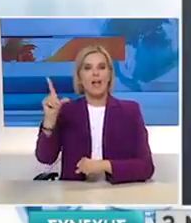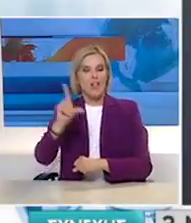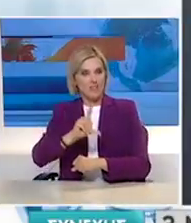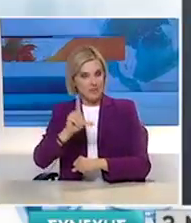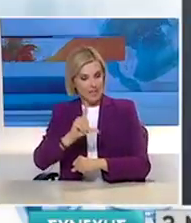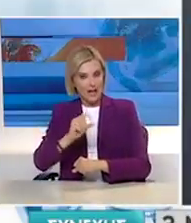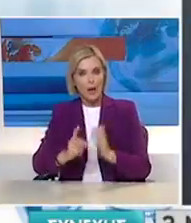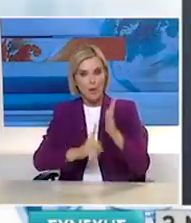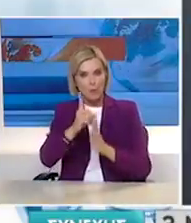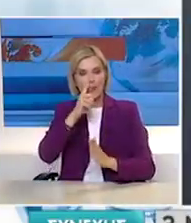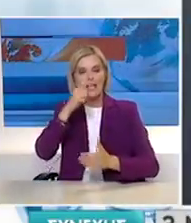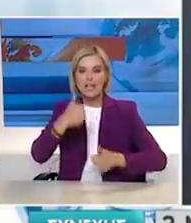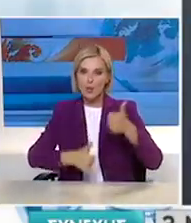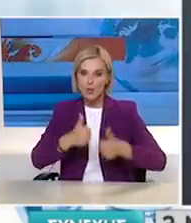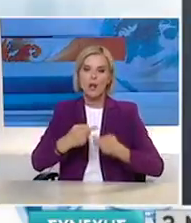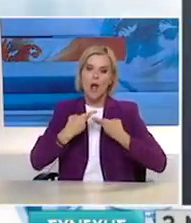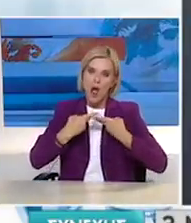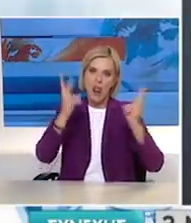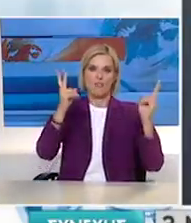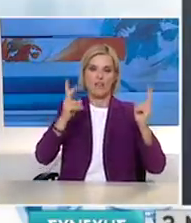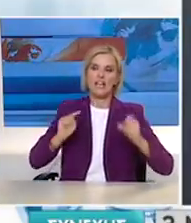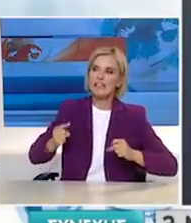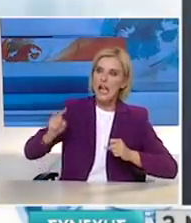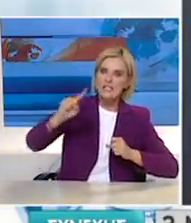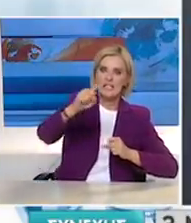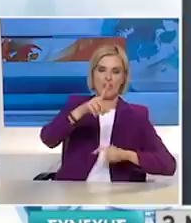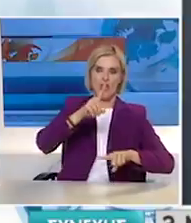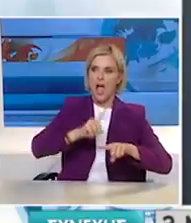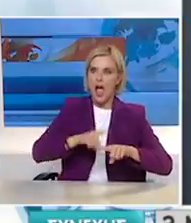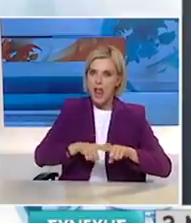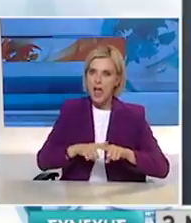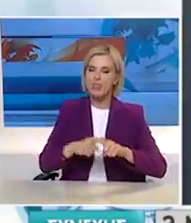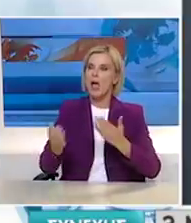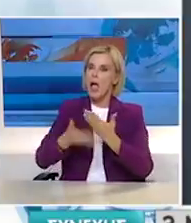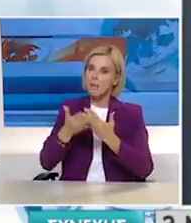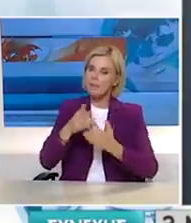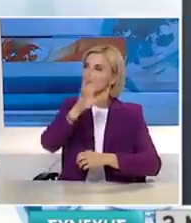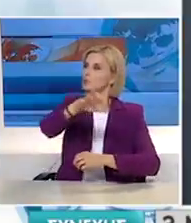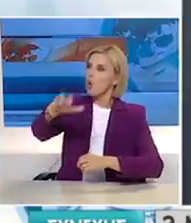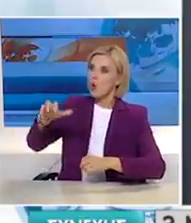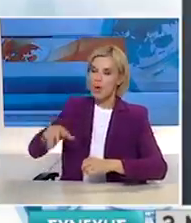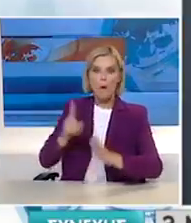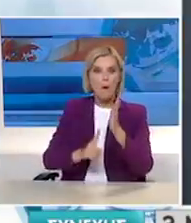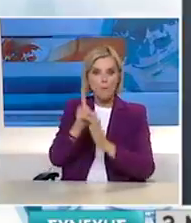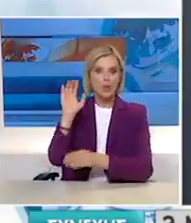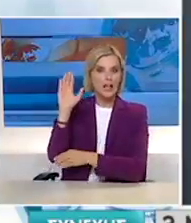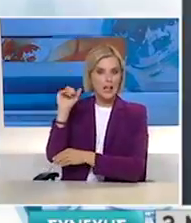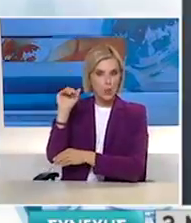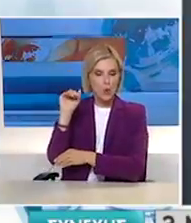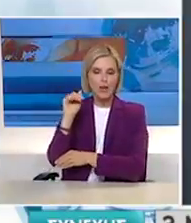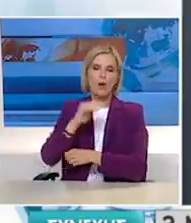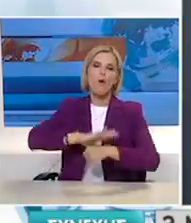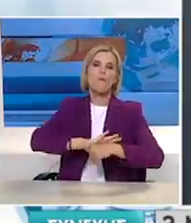και ξεκινά το πρώτο στάδιο απελευθέρωσης των ταξιδιών στην Ελλάδα για επισκέπτες από άλλες χώρες. Την 1η Ιουλίου θα υπάρξει